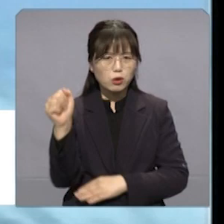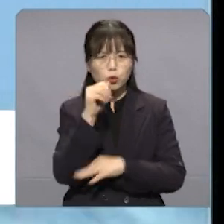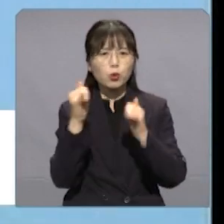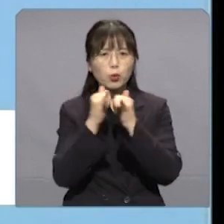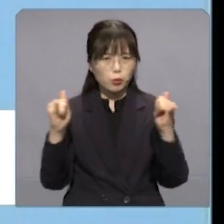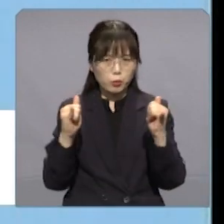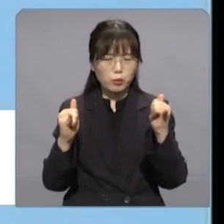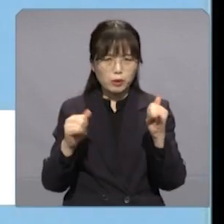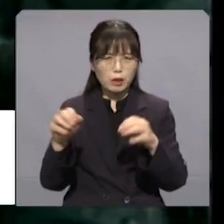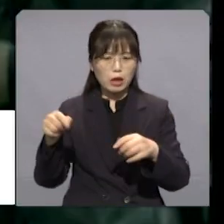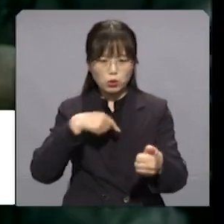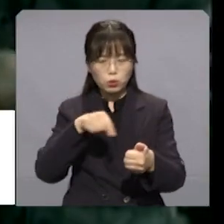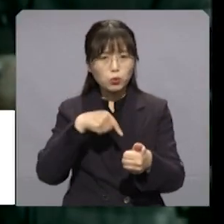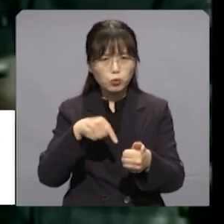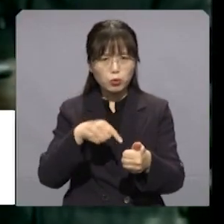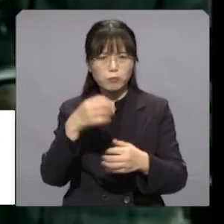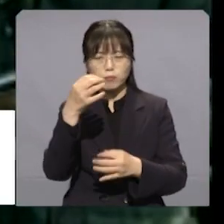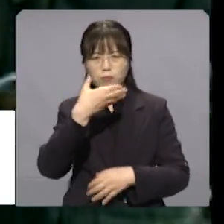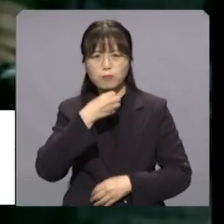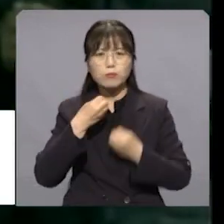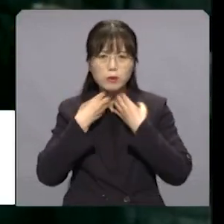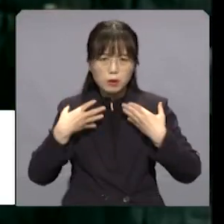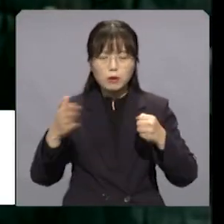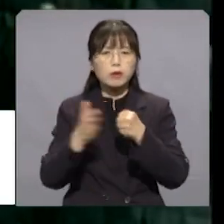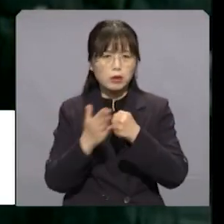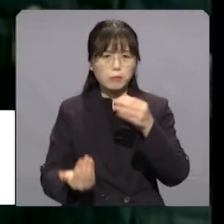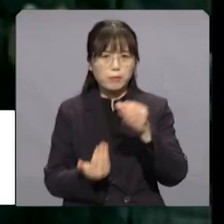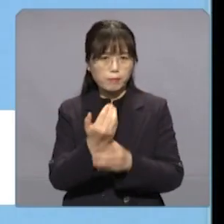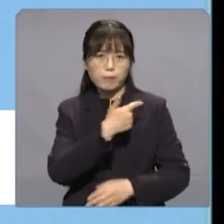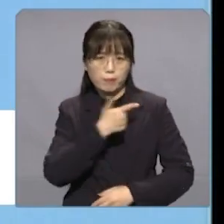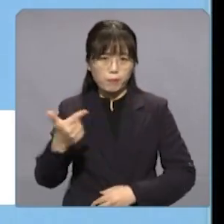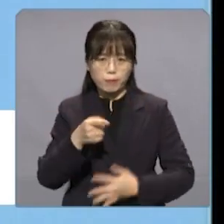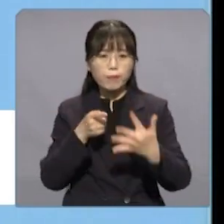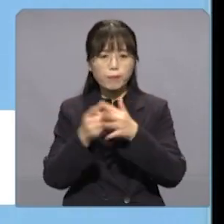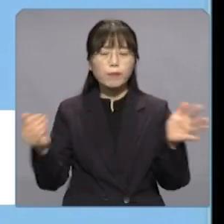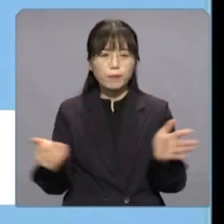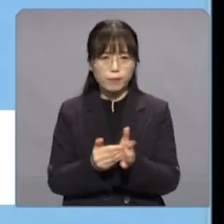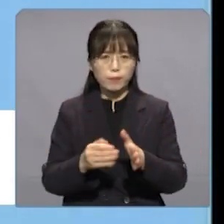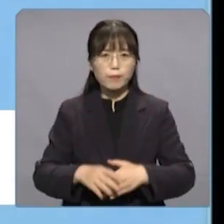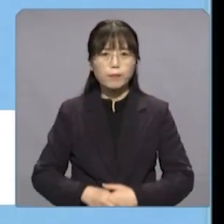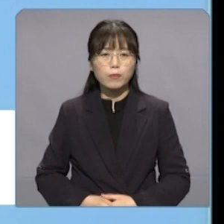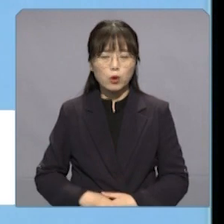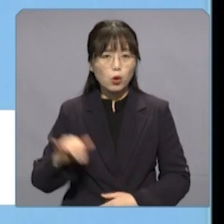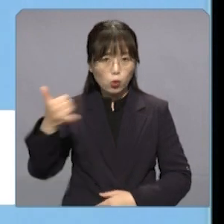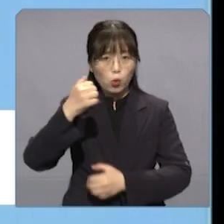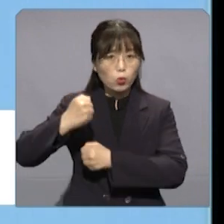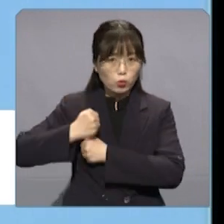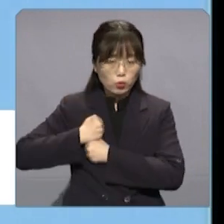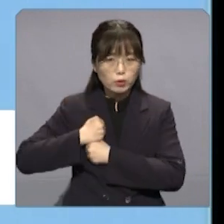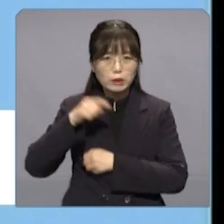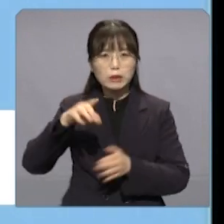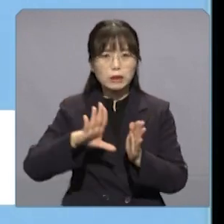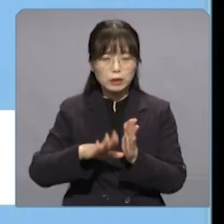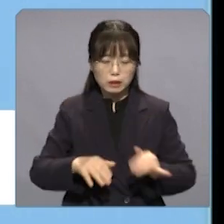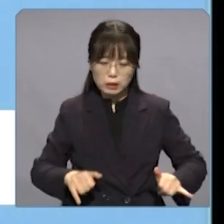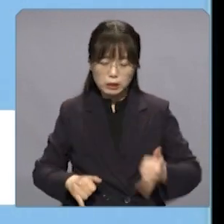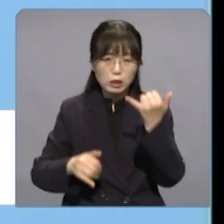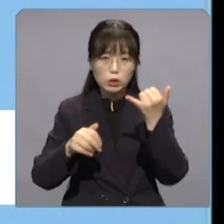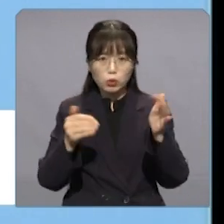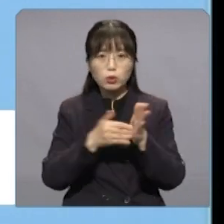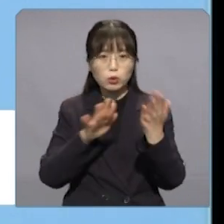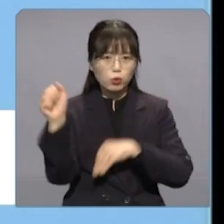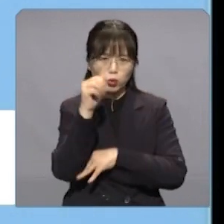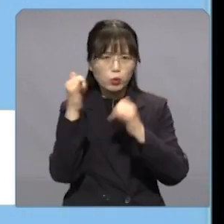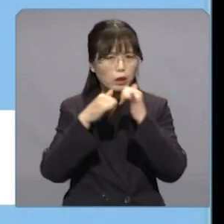조종사 조치까지 겹치면서 사고가 커졌던 것으로 파악됐습니다 공군은 당일 이륙 직후